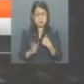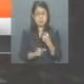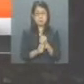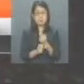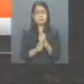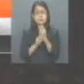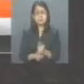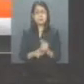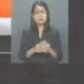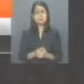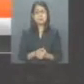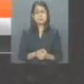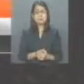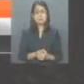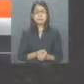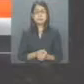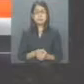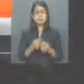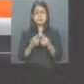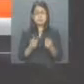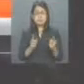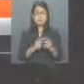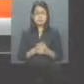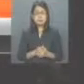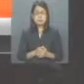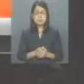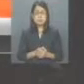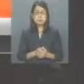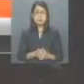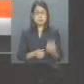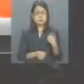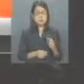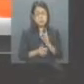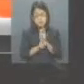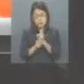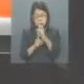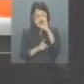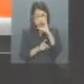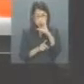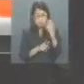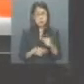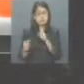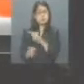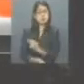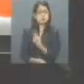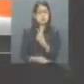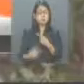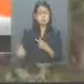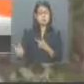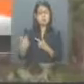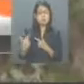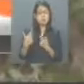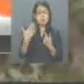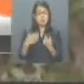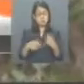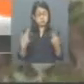ทะแต่เนื่องจากว่าฝ่ายผู้ก่อเหตุรุนแรงได้ยิงใส่เราก่อนหลังจากที่เราได้แสดงตัวนะครับทำให้มีการปะทะทำให้เกิดการสูญเสียถึ